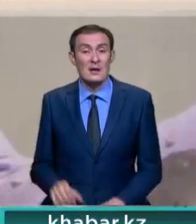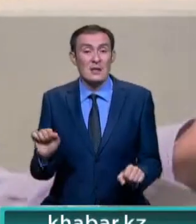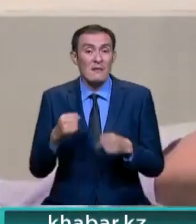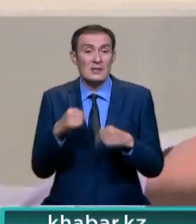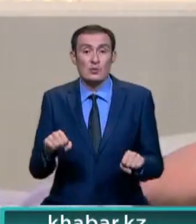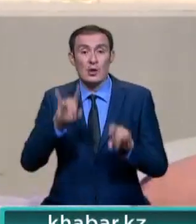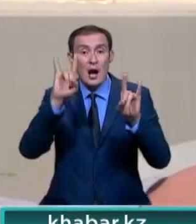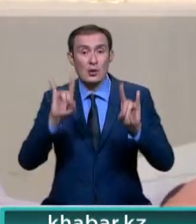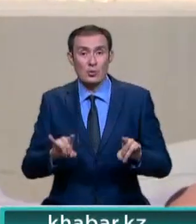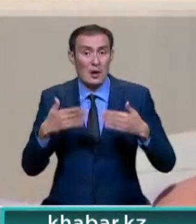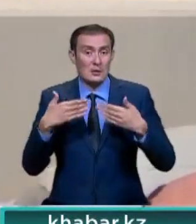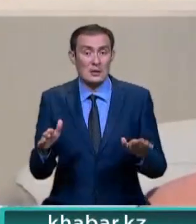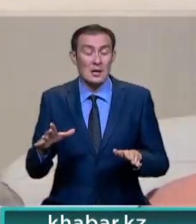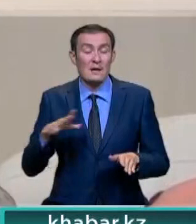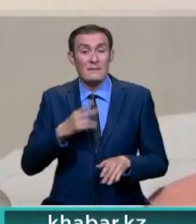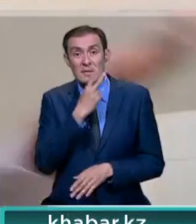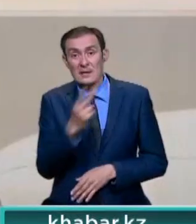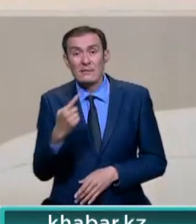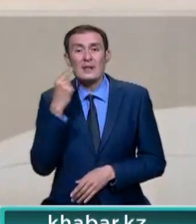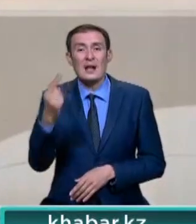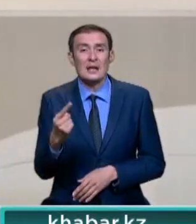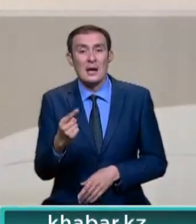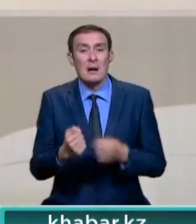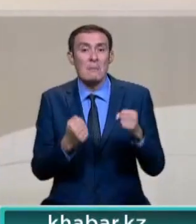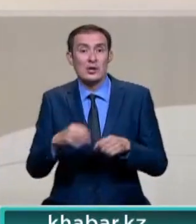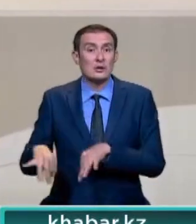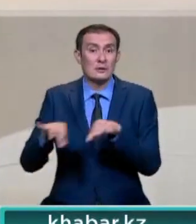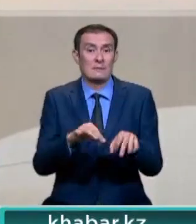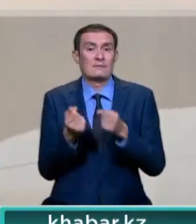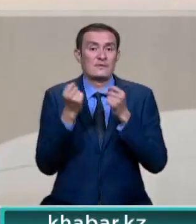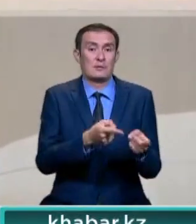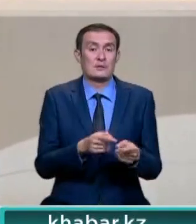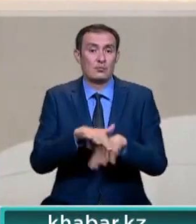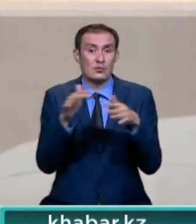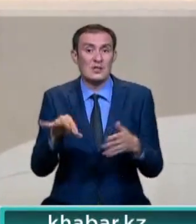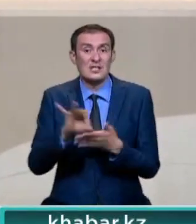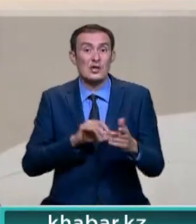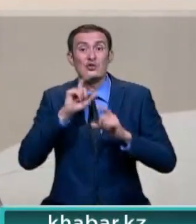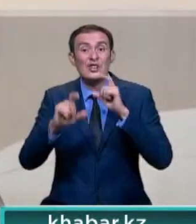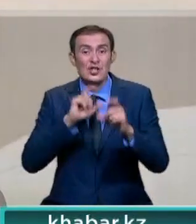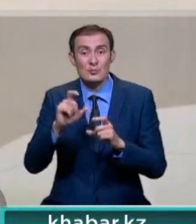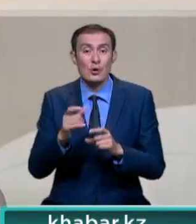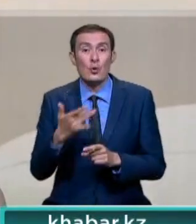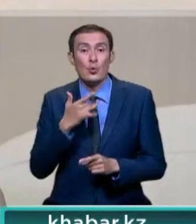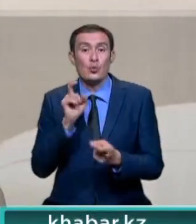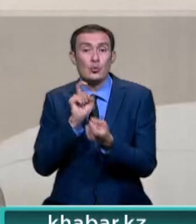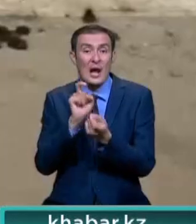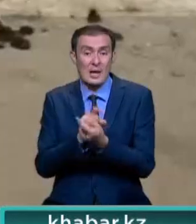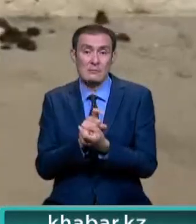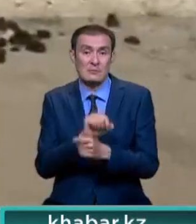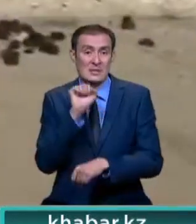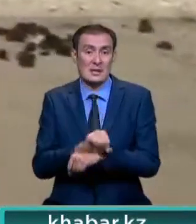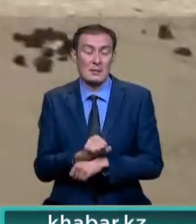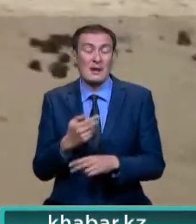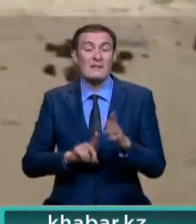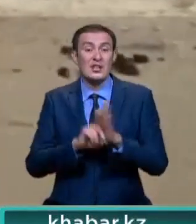Невозможно открыть окна. Иногда видим, вдали машины приезжают и скидывают мусор. Сразу кричим им, ругаем, пресекаем это. В